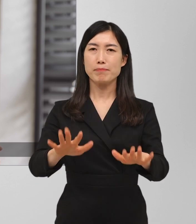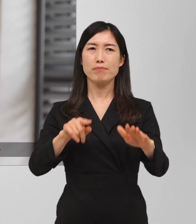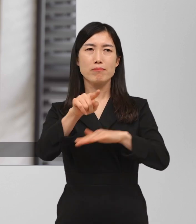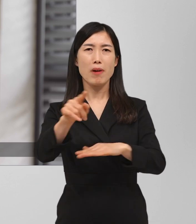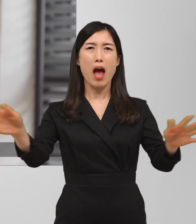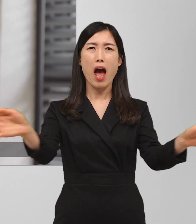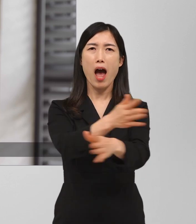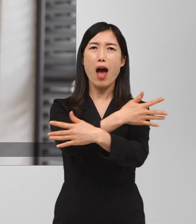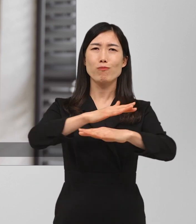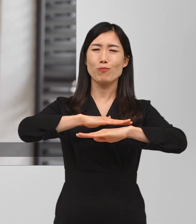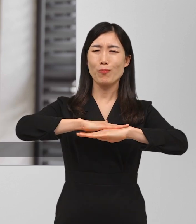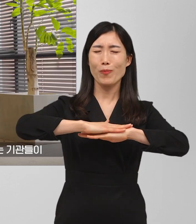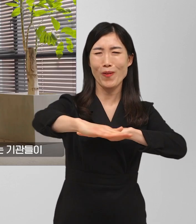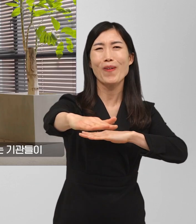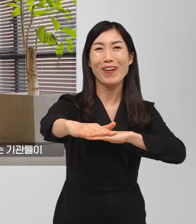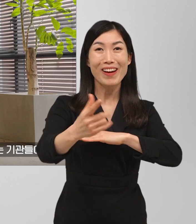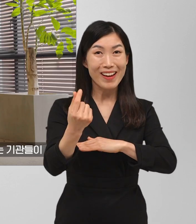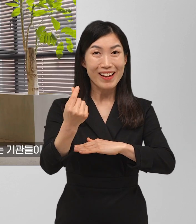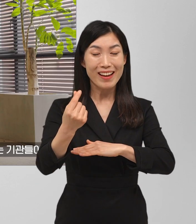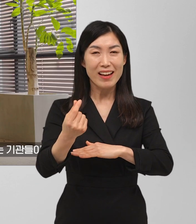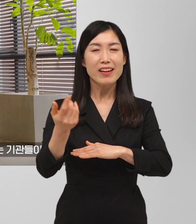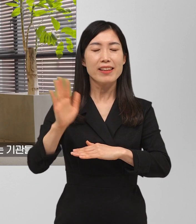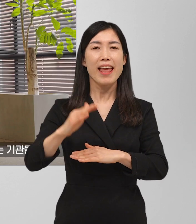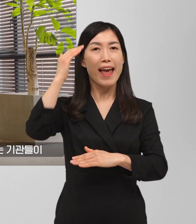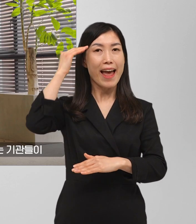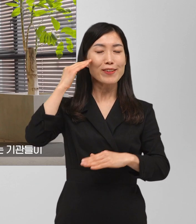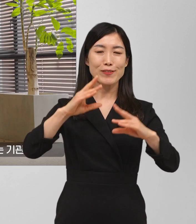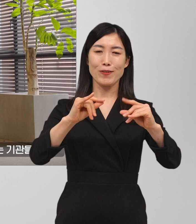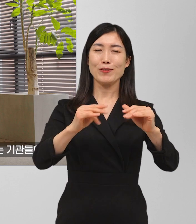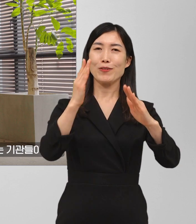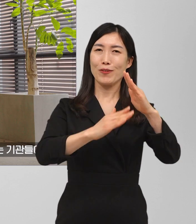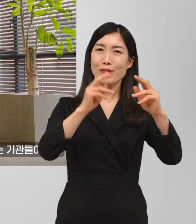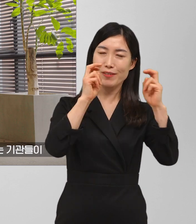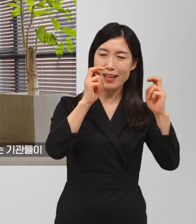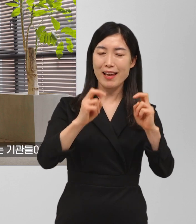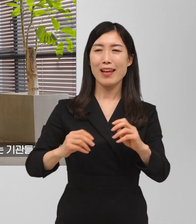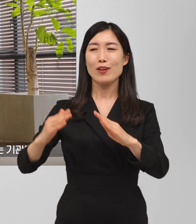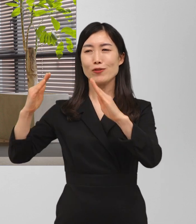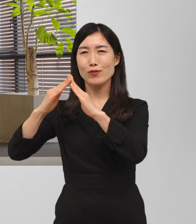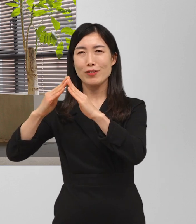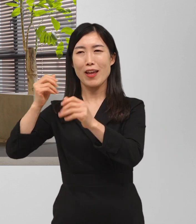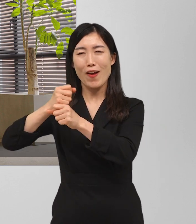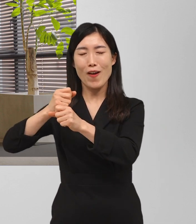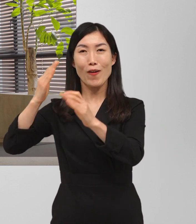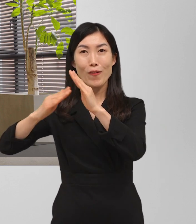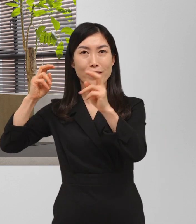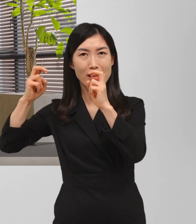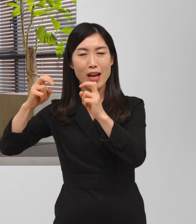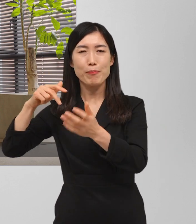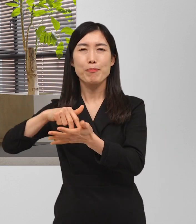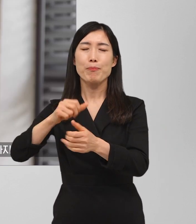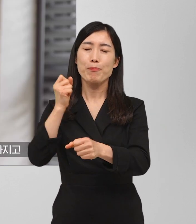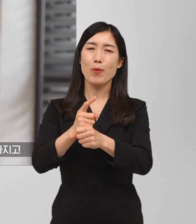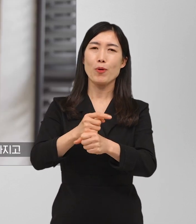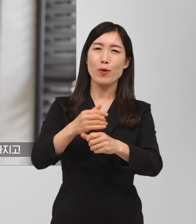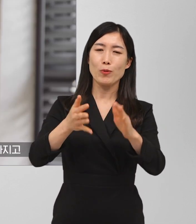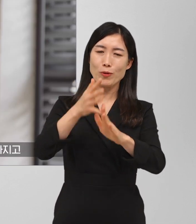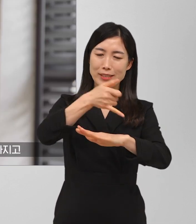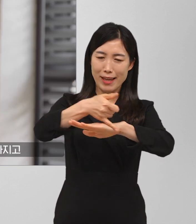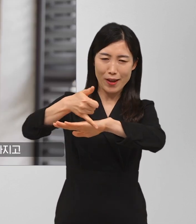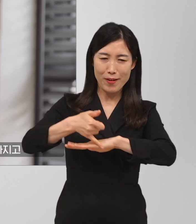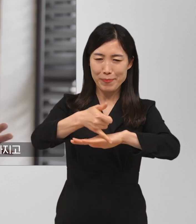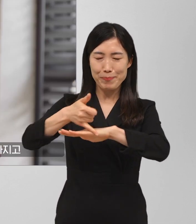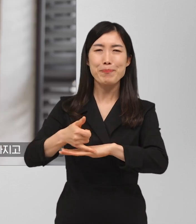허허벌판이에요. 아무것도 없습니다. 하지만 한국국토정보공사나 LH라고 하는 기관들이 이미 도시계획을 하고 저희가 아직